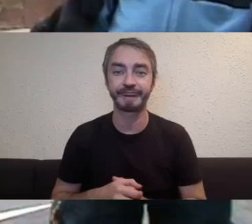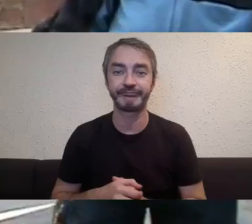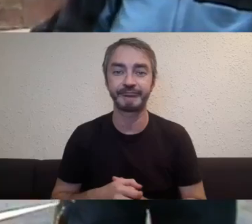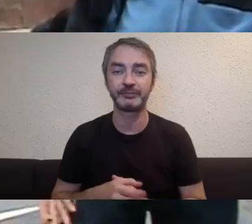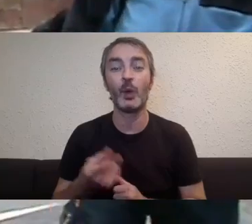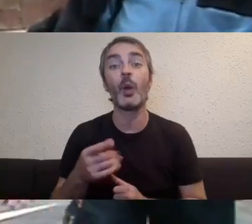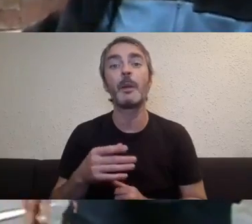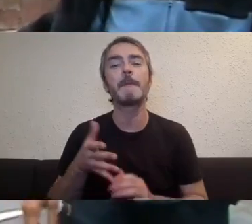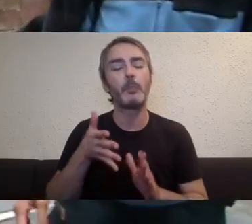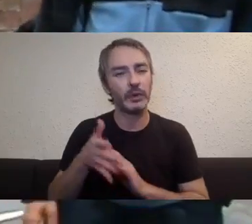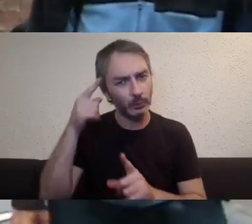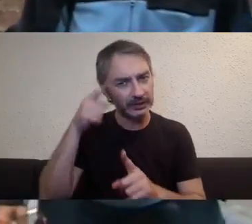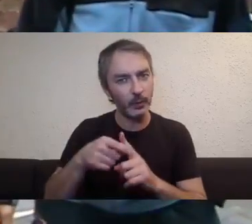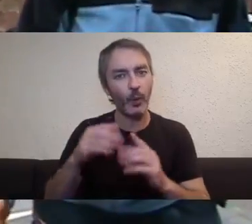política